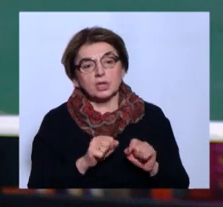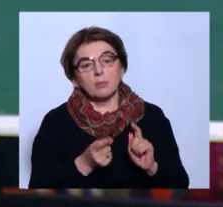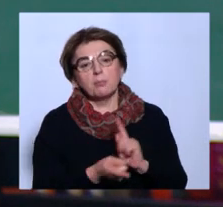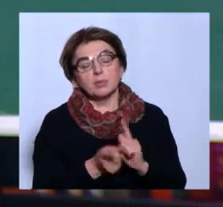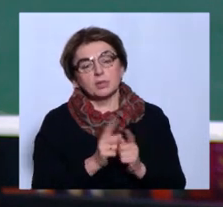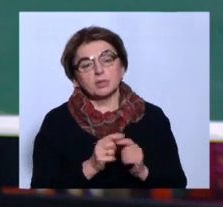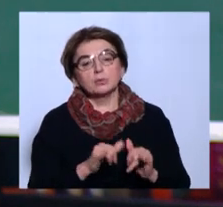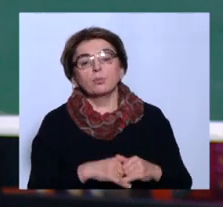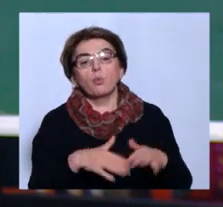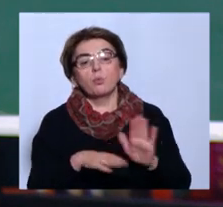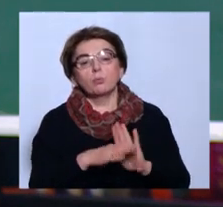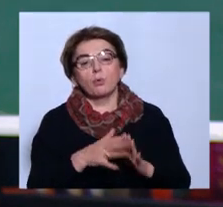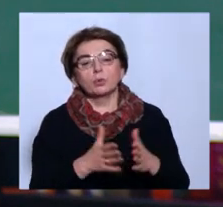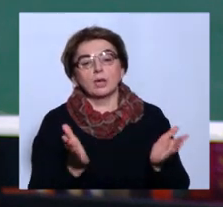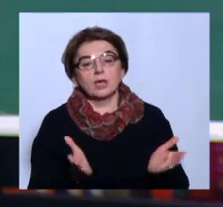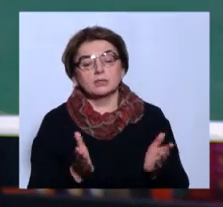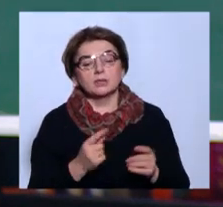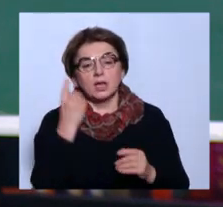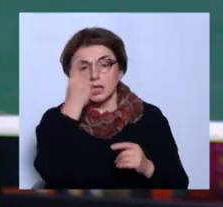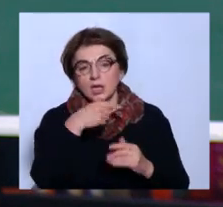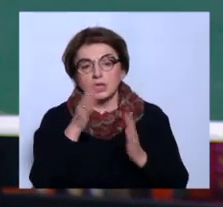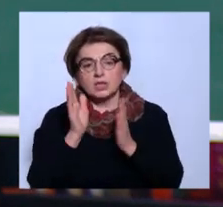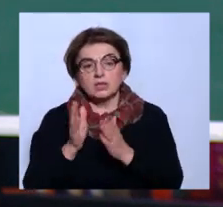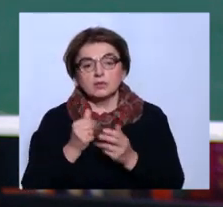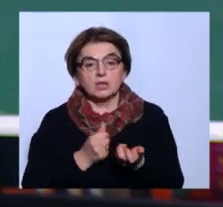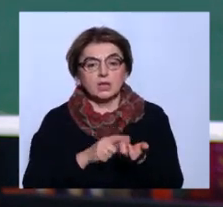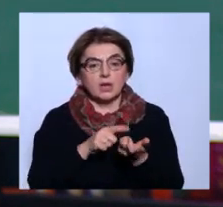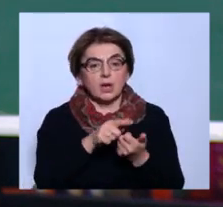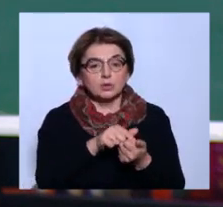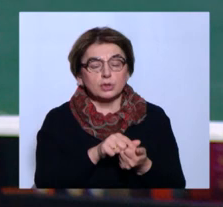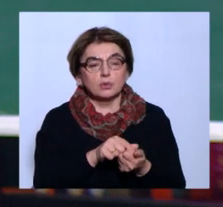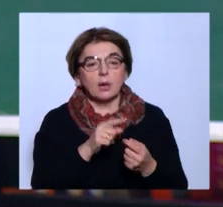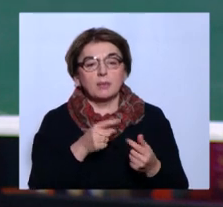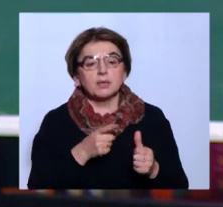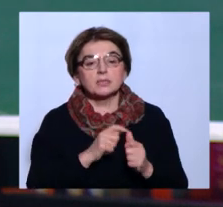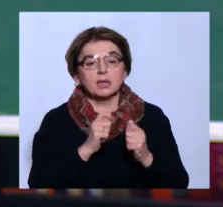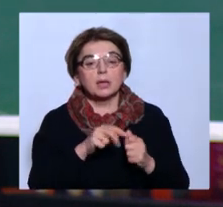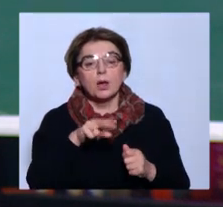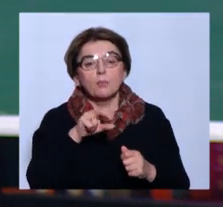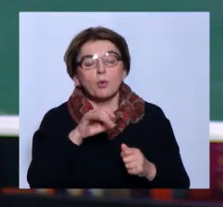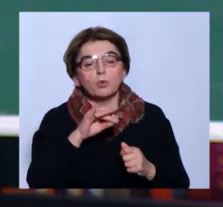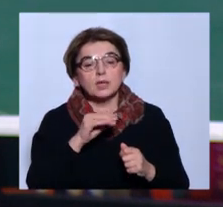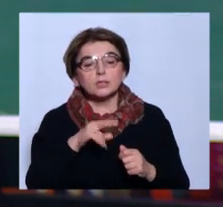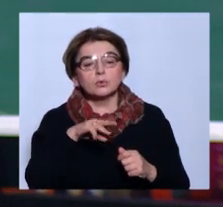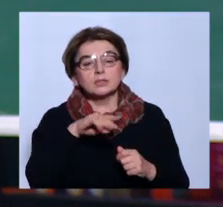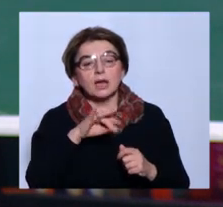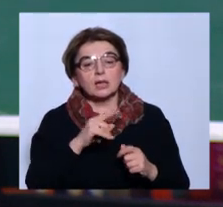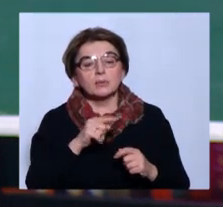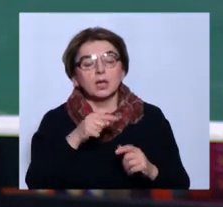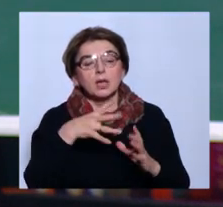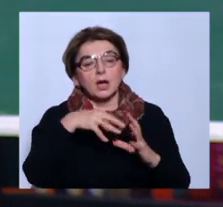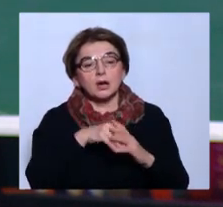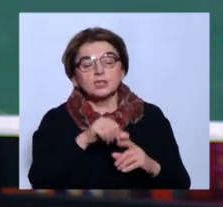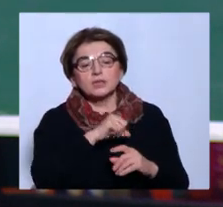პირიქით გაიზარდოს რაოდენობა, ინდივიდთა რაოდენობა. ამას ეწოდება პოპულაციური ტალღები. ანუ პოპულაციაში